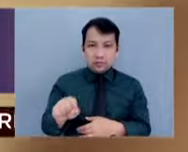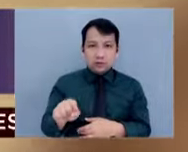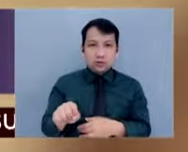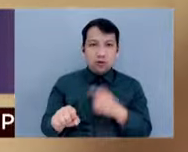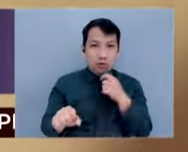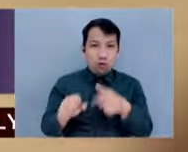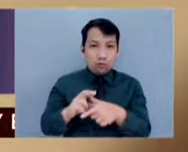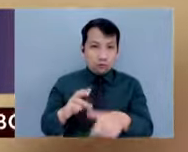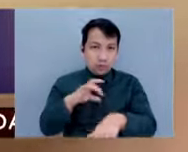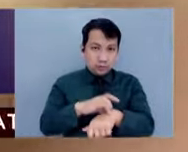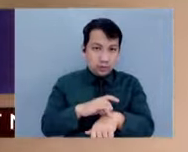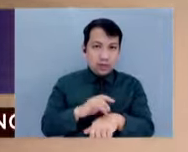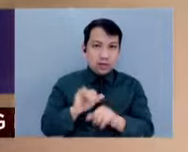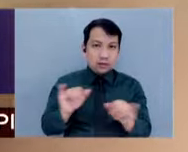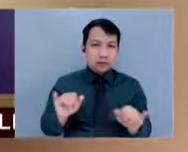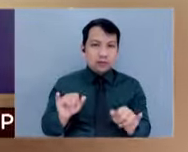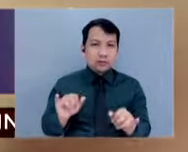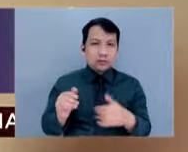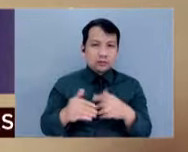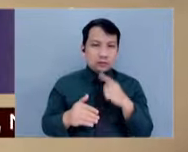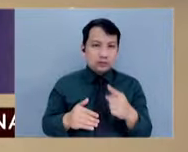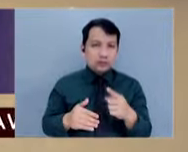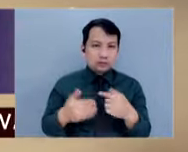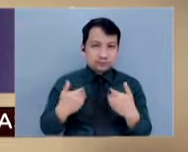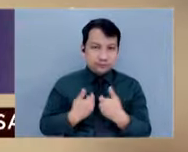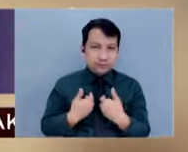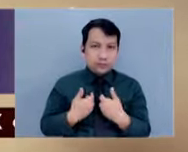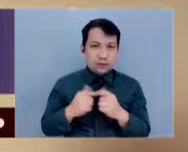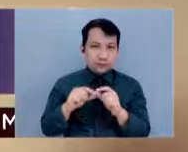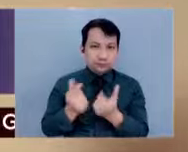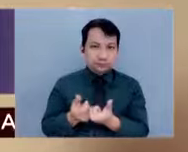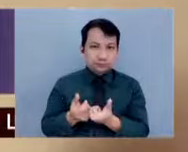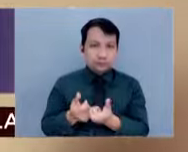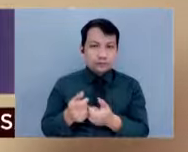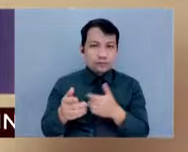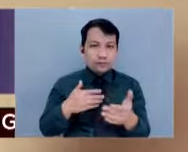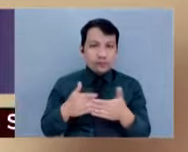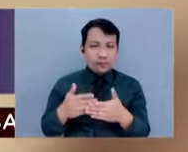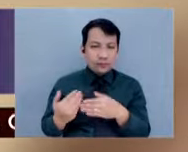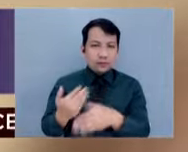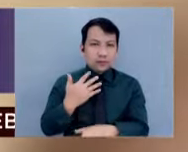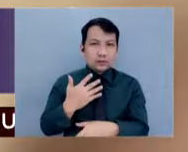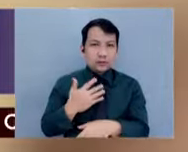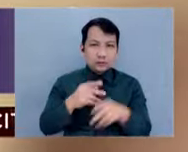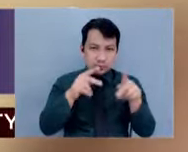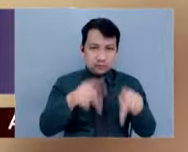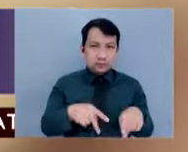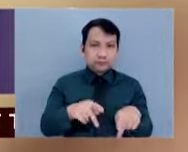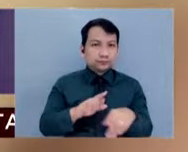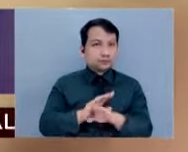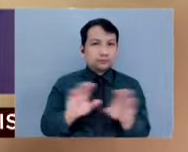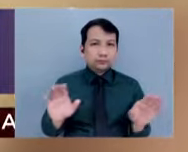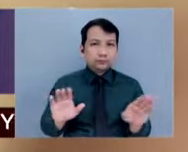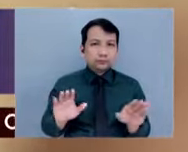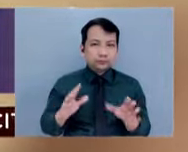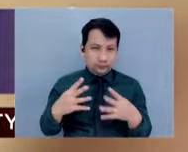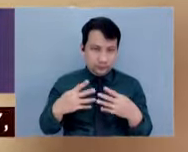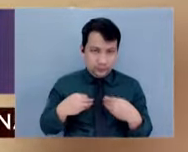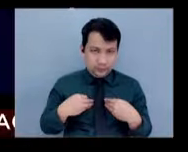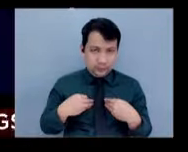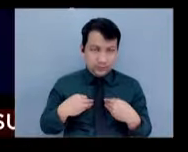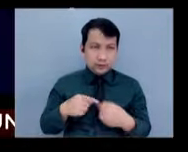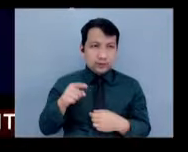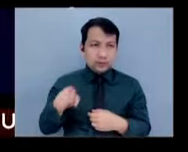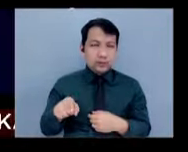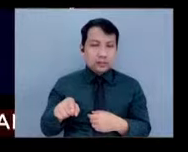may rabies. Giit naman ang Animal Welfare Group, kahit may rabies ang isang aso, hindi pa rin katanggap-tanggap ang ginawa